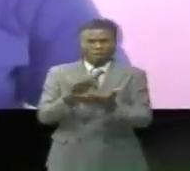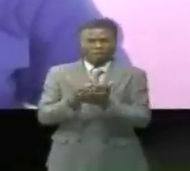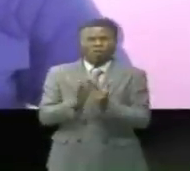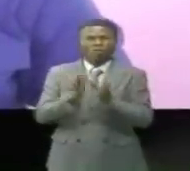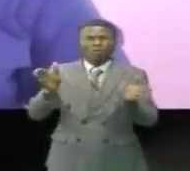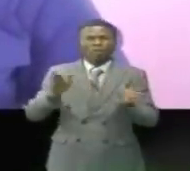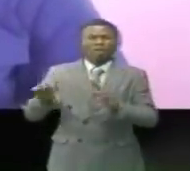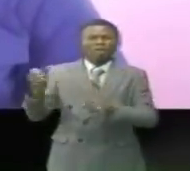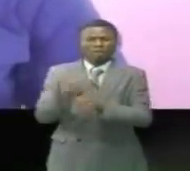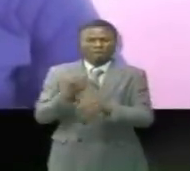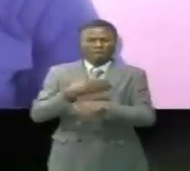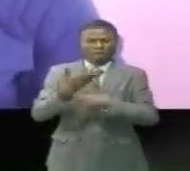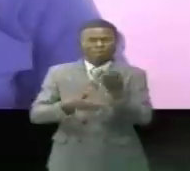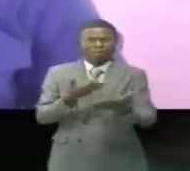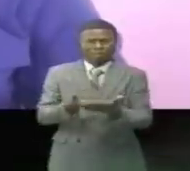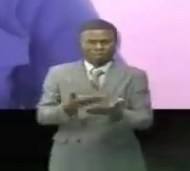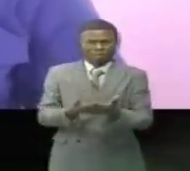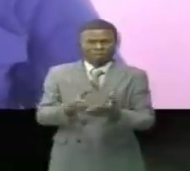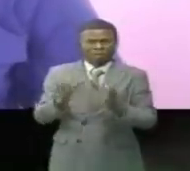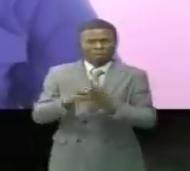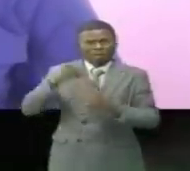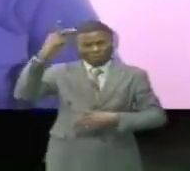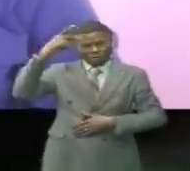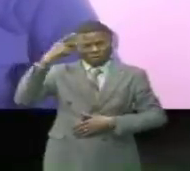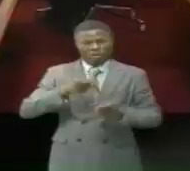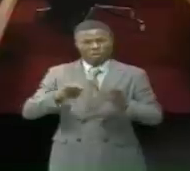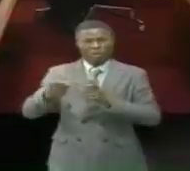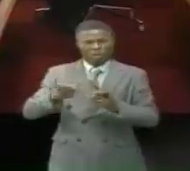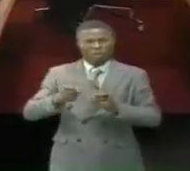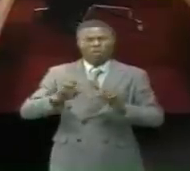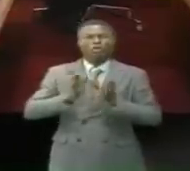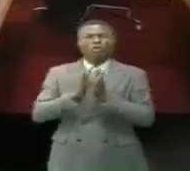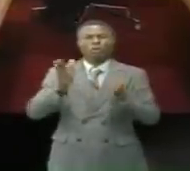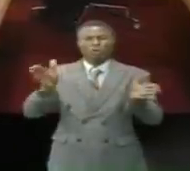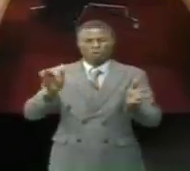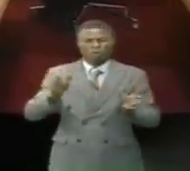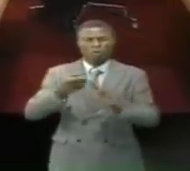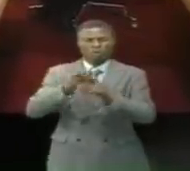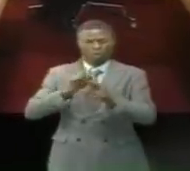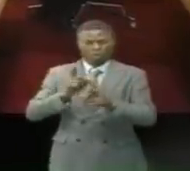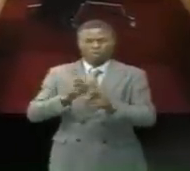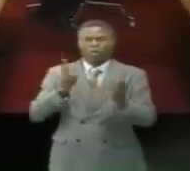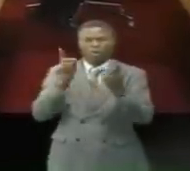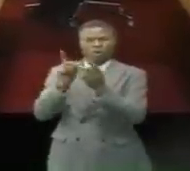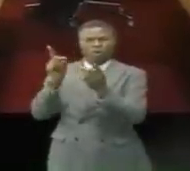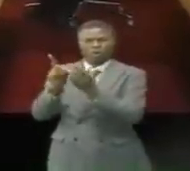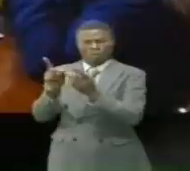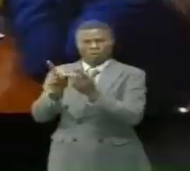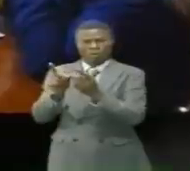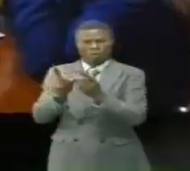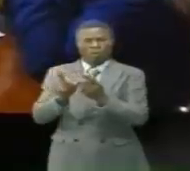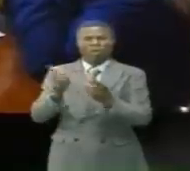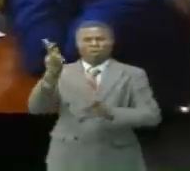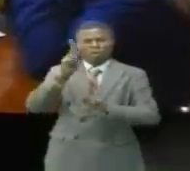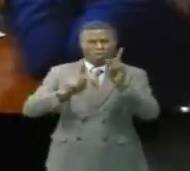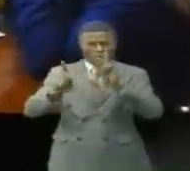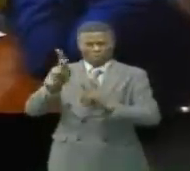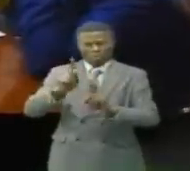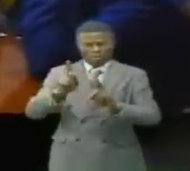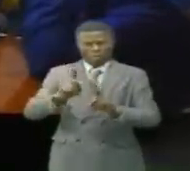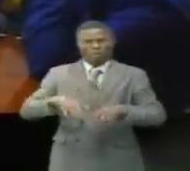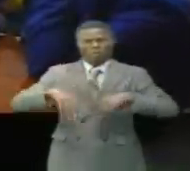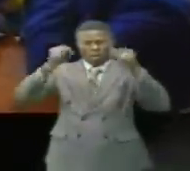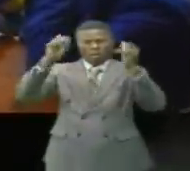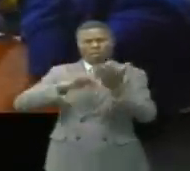actions menées par leur gouvernement. Avec sa politique de gestion collective, issue de consultations menées auprès de la base avant l'adoption de